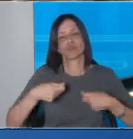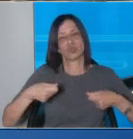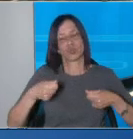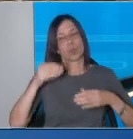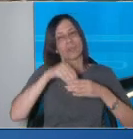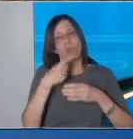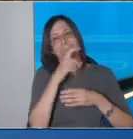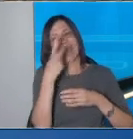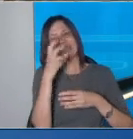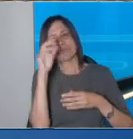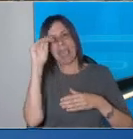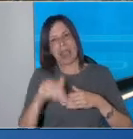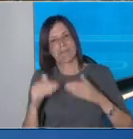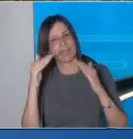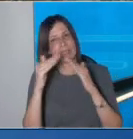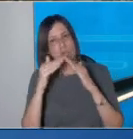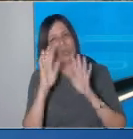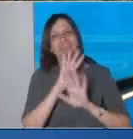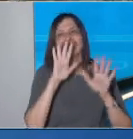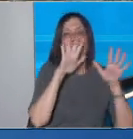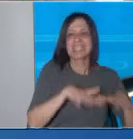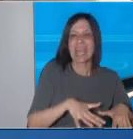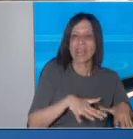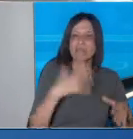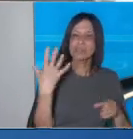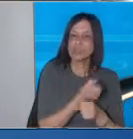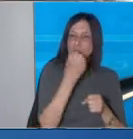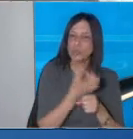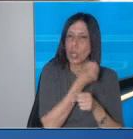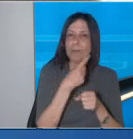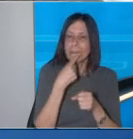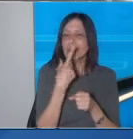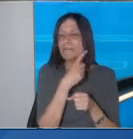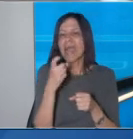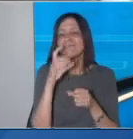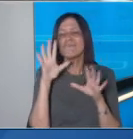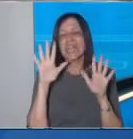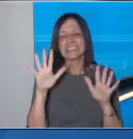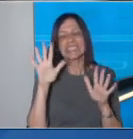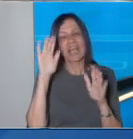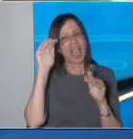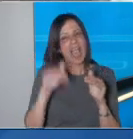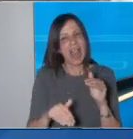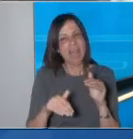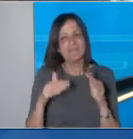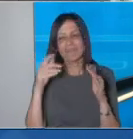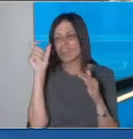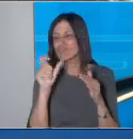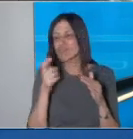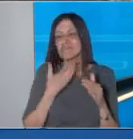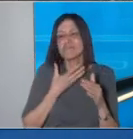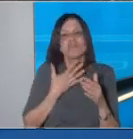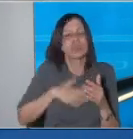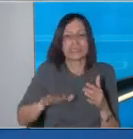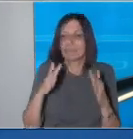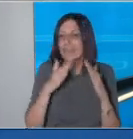מתוך 120 אלף דירות, רק 10,000 זוכים. זאת אומרת ש110,000 משקי בית צמאים לדירה,